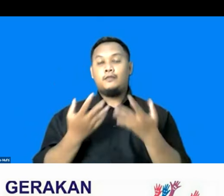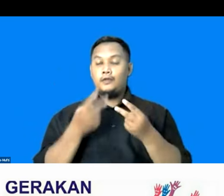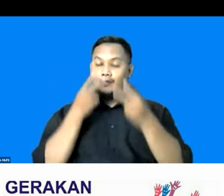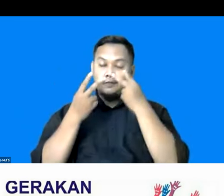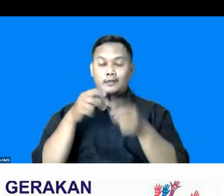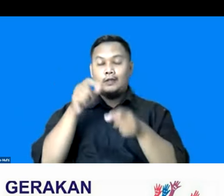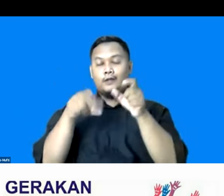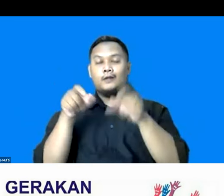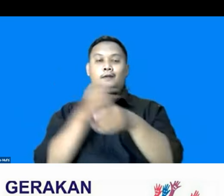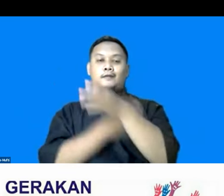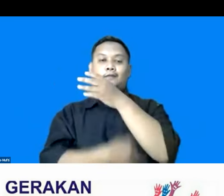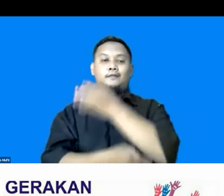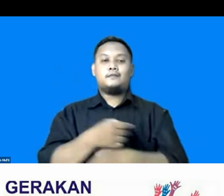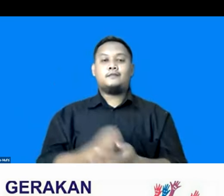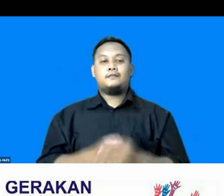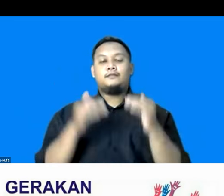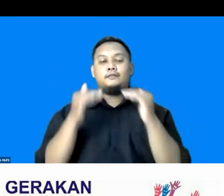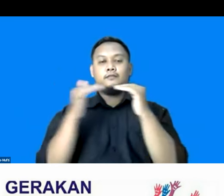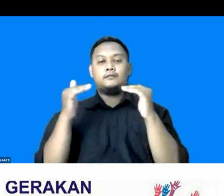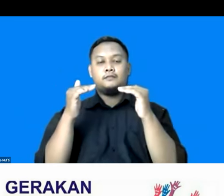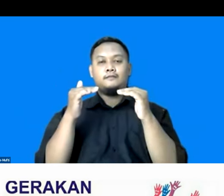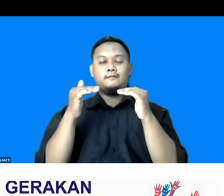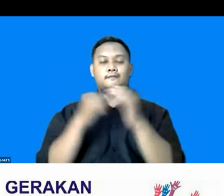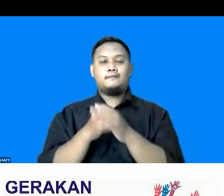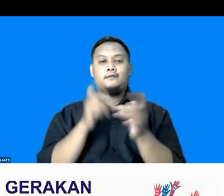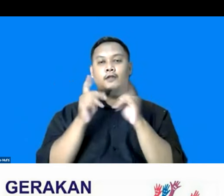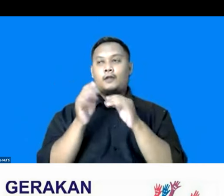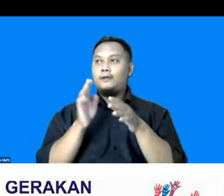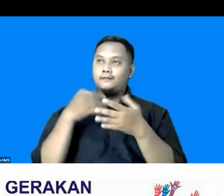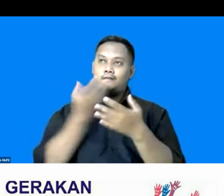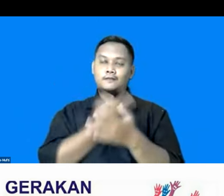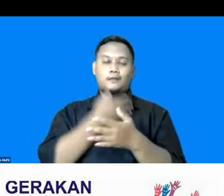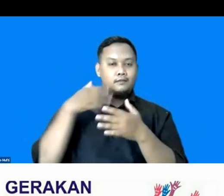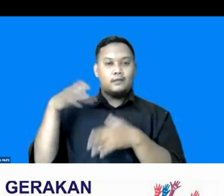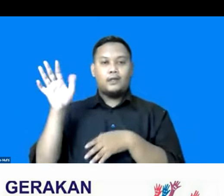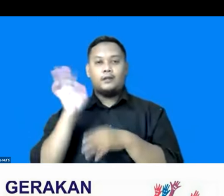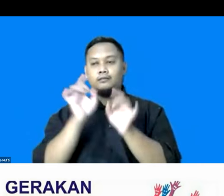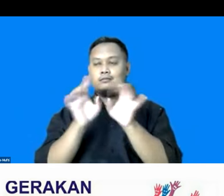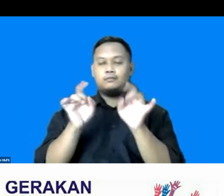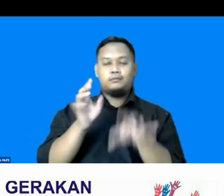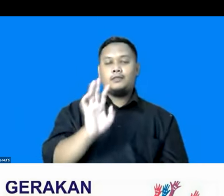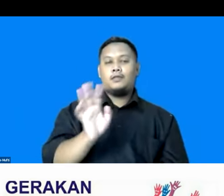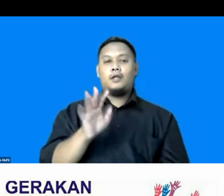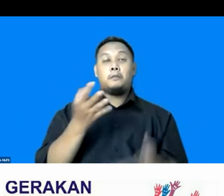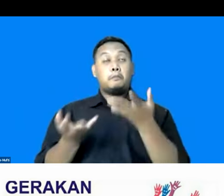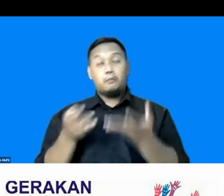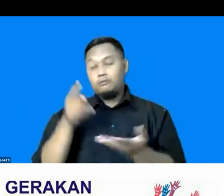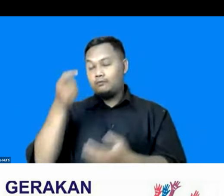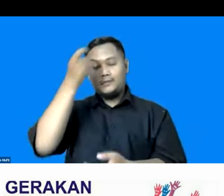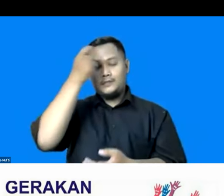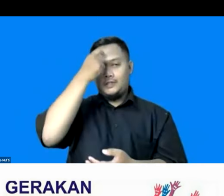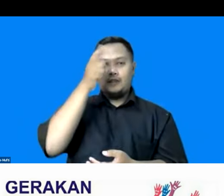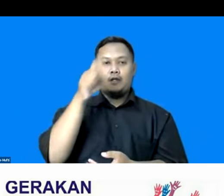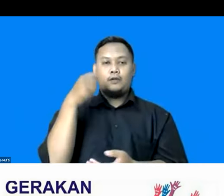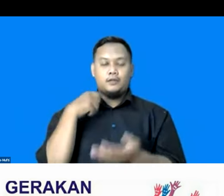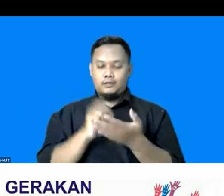difabel setara dengan yang lain. Jadi kalau bepergian tidak dibedakan, kecuali memang sakit, ya memang harus